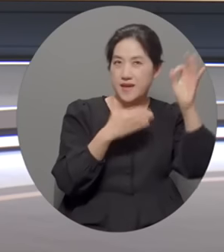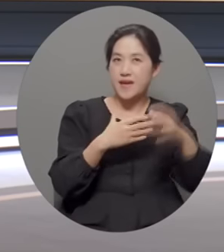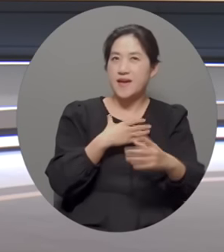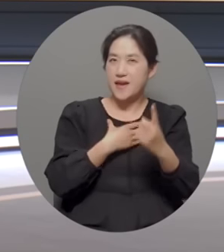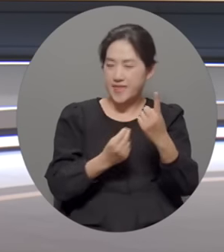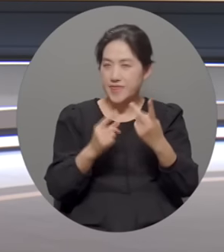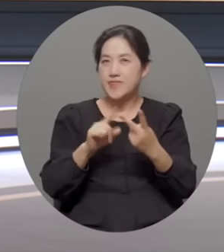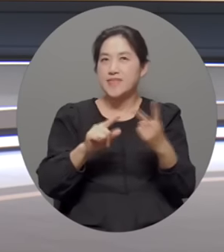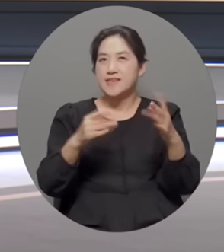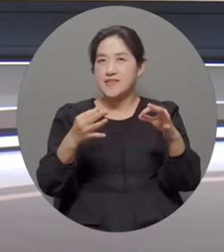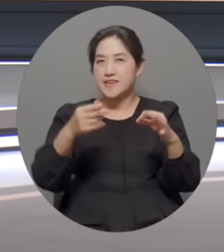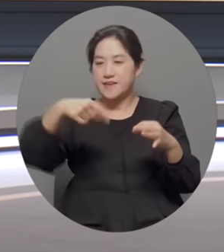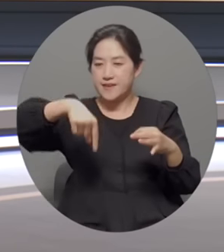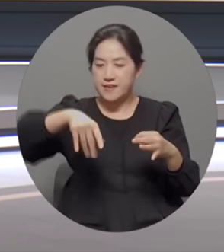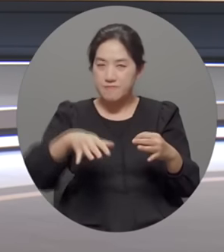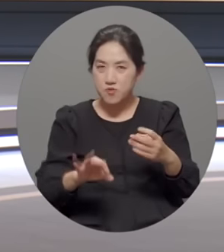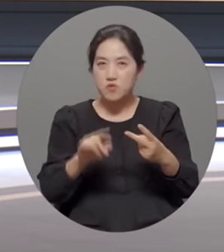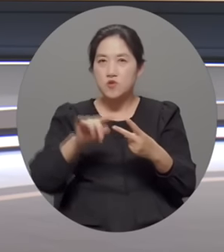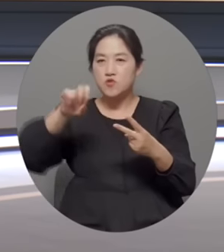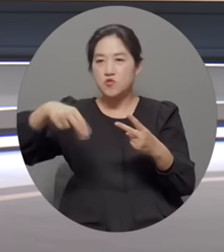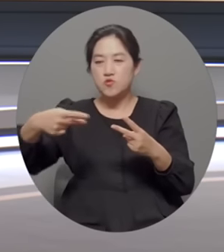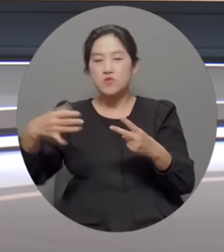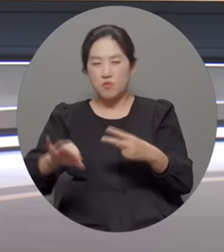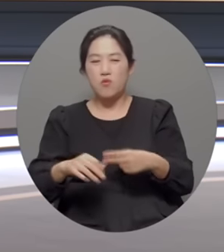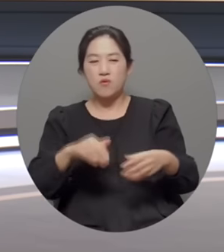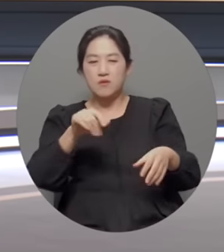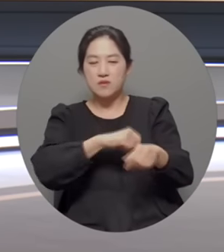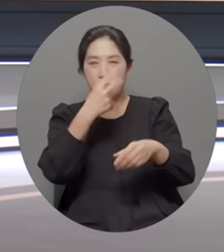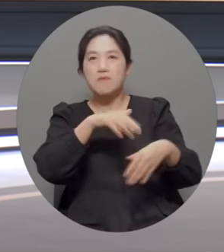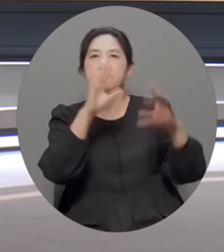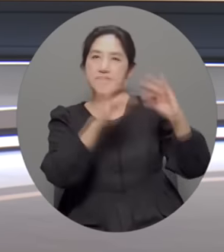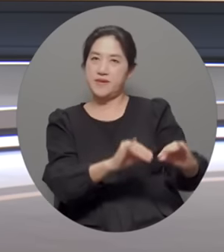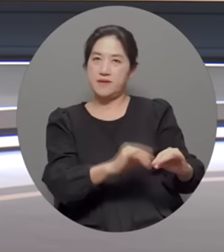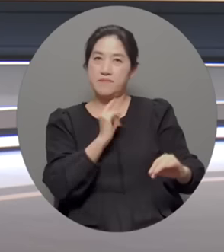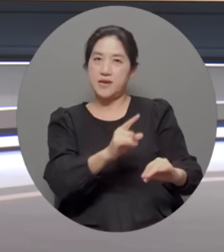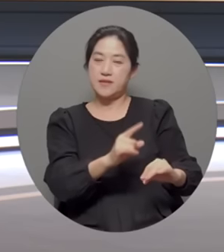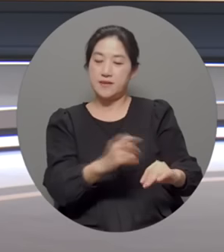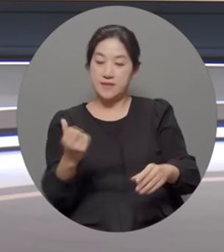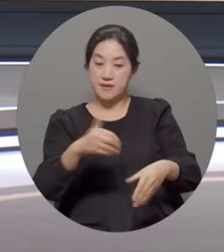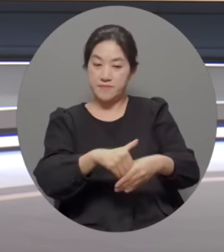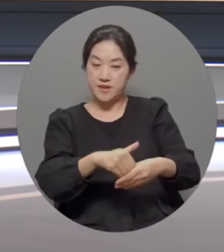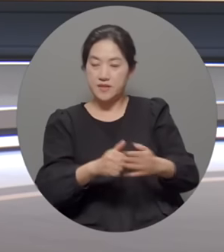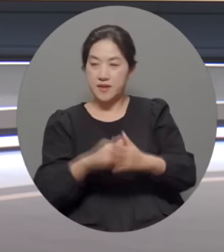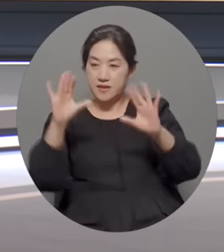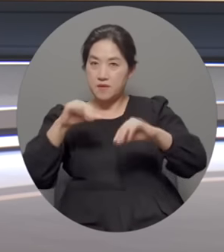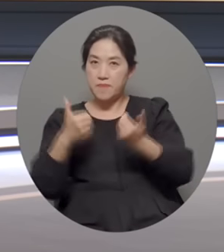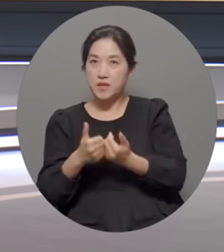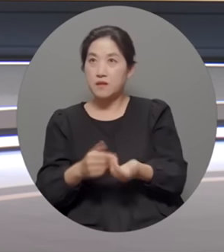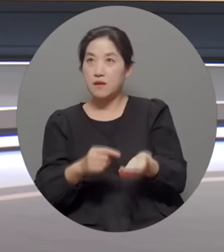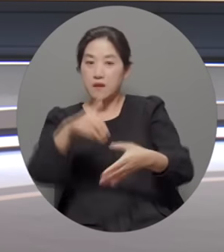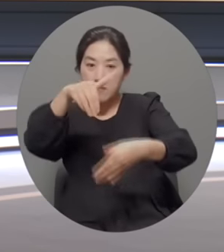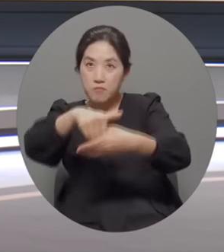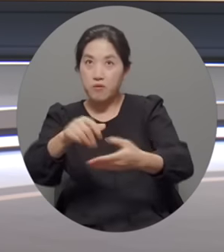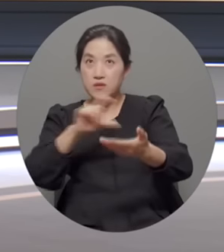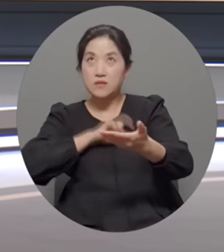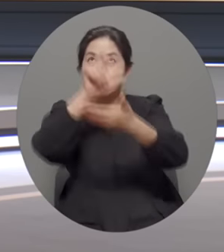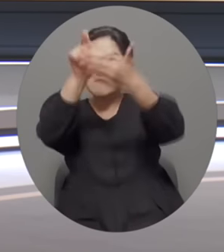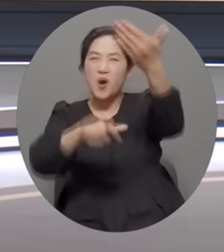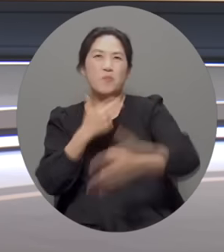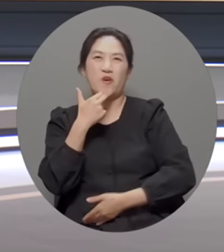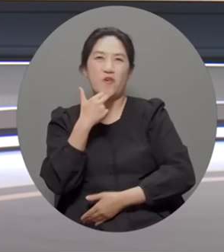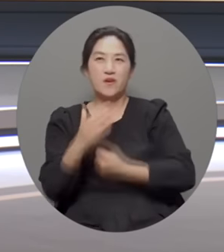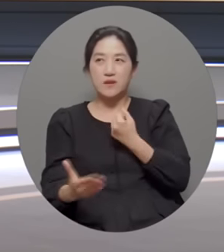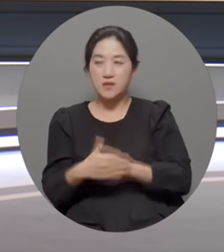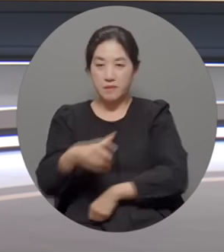김웅, 유희동 의원은 공개적으로 찬성 입장을 밝혔고요. 재의결된 찬성 반대가 비공개이기 때문에 당 지도부의 눈치를